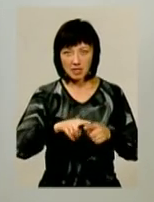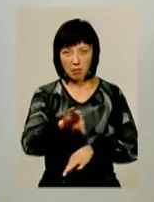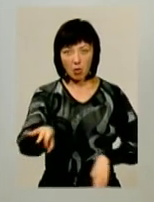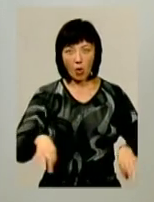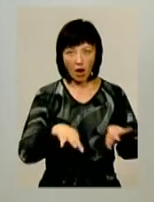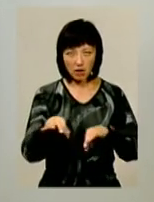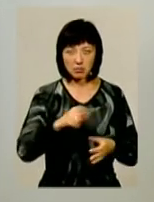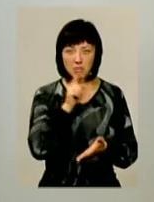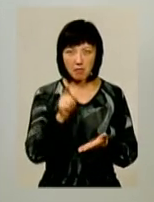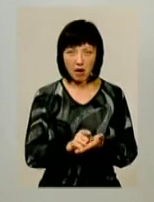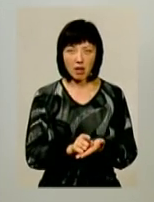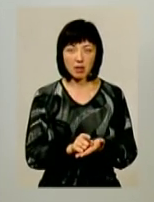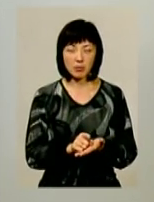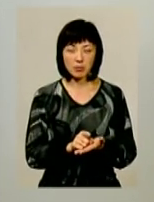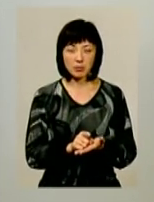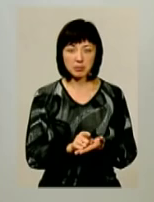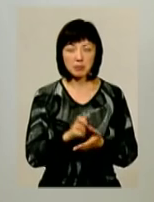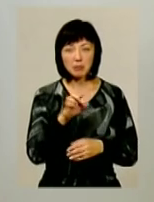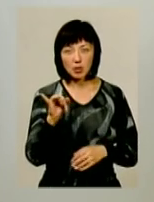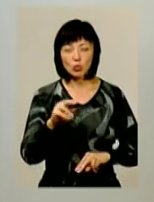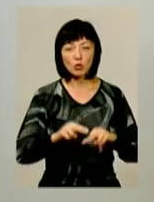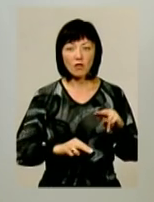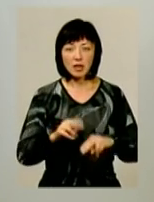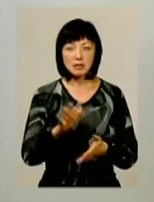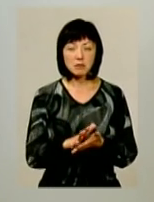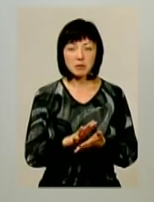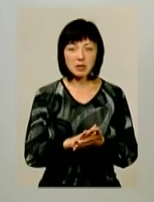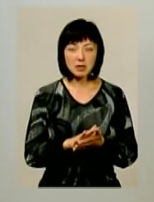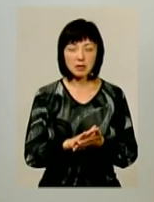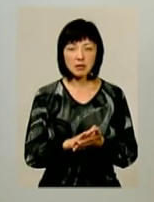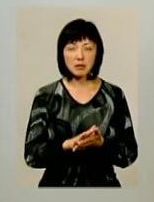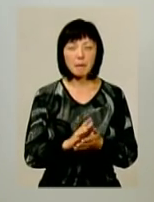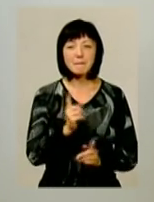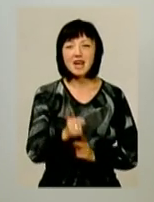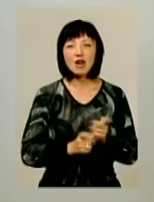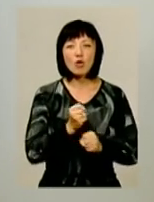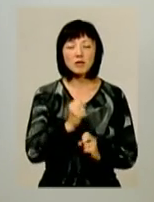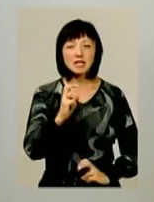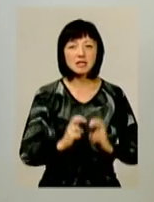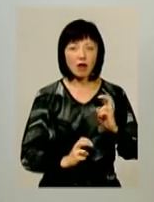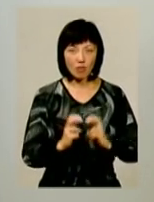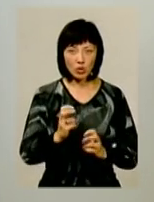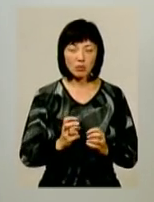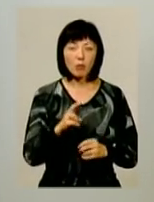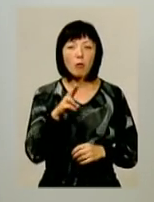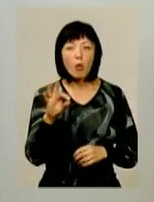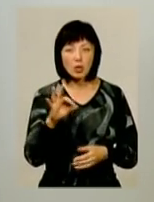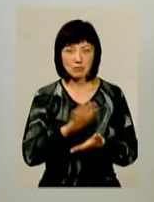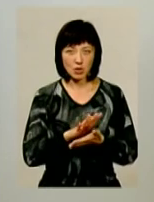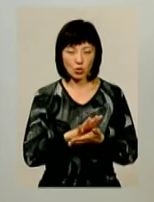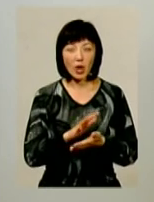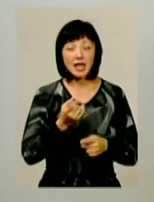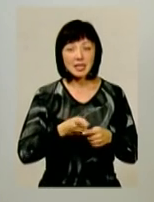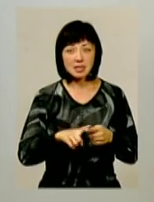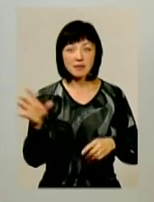який би мало би будуватися сміттєзвалищ, переробний завод для по сміттю. І